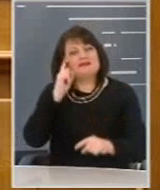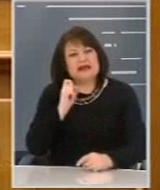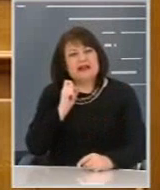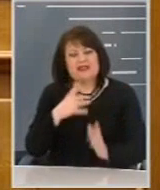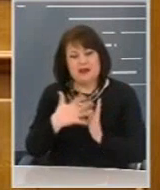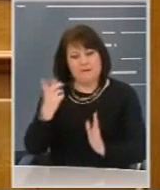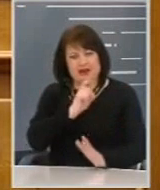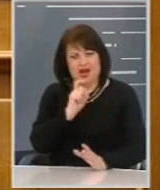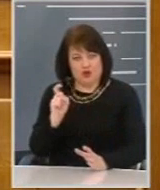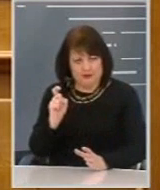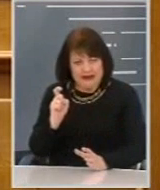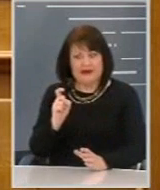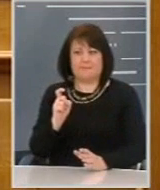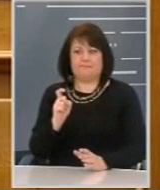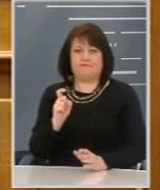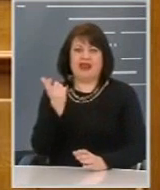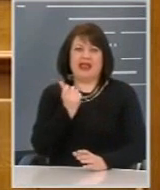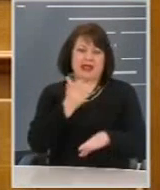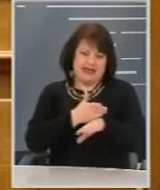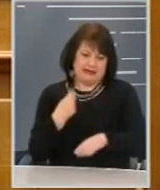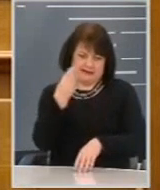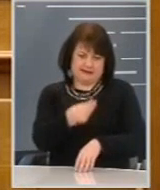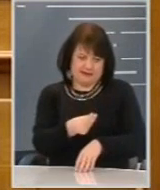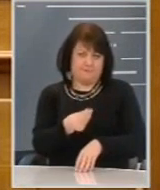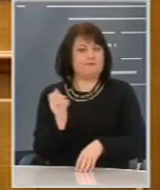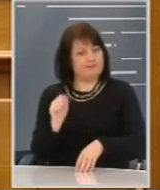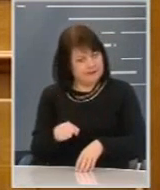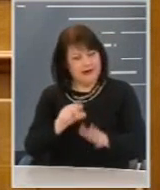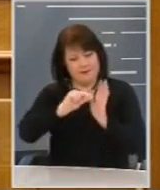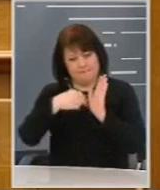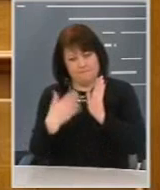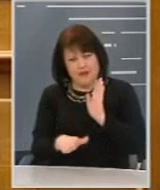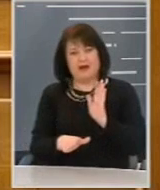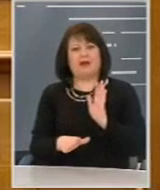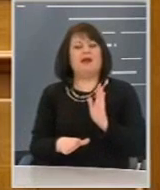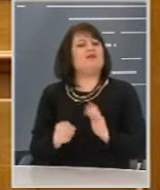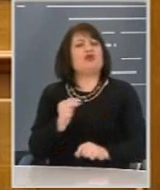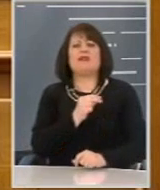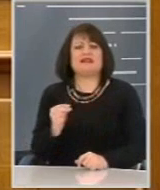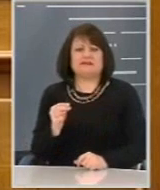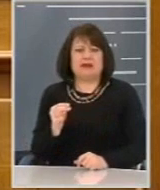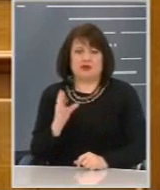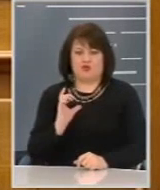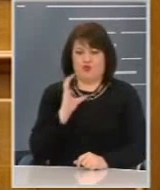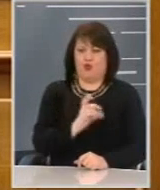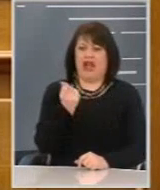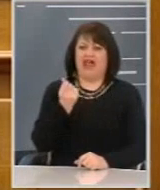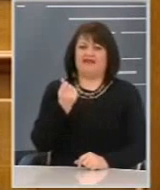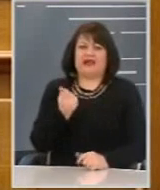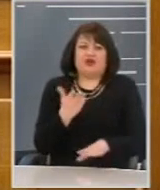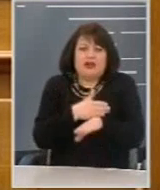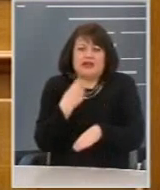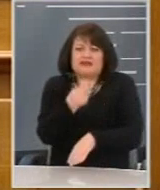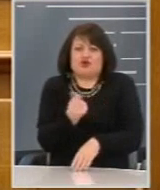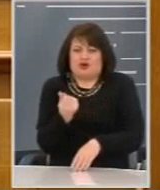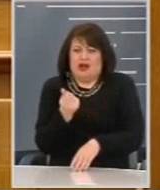τα 15 εκατομμύρια ευρώ τα οποία έδωσε ως εγγύηση, ναι, υπέγραψα εγγύησεις. Δεν σημαίνει ότι είχα το ΚΑΣ. Με τι τότε δώσατε